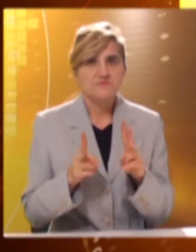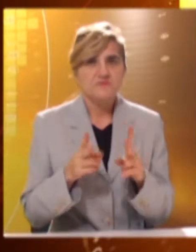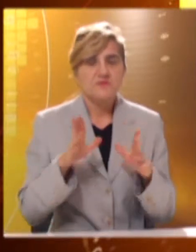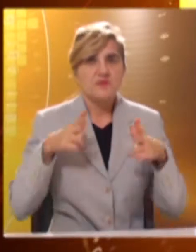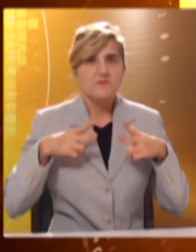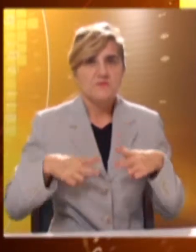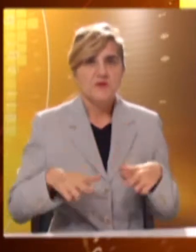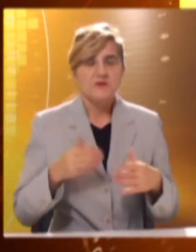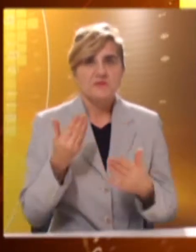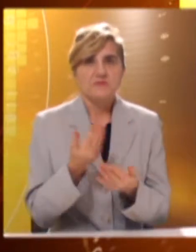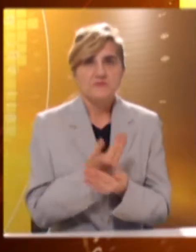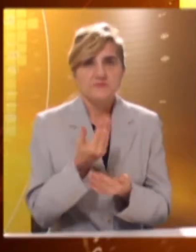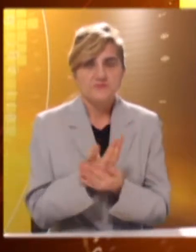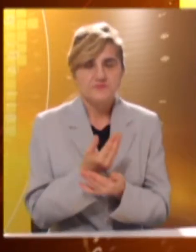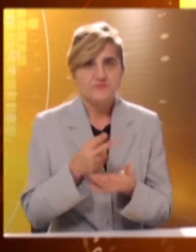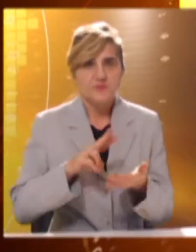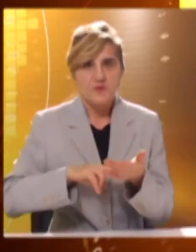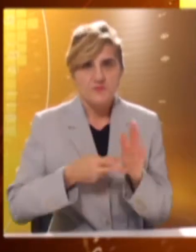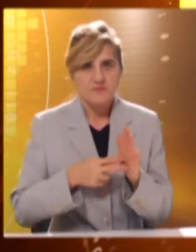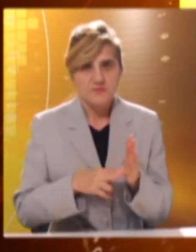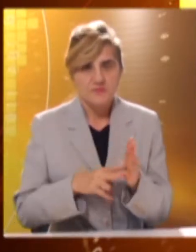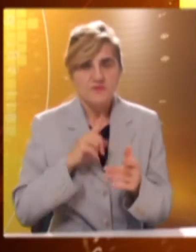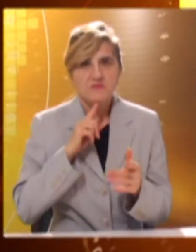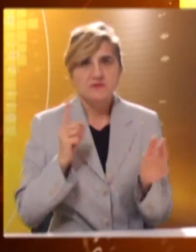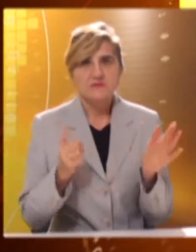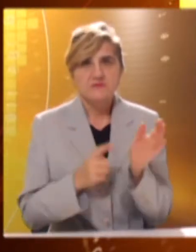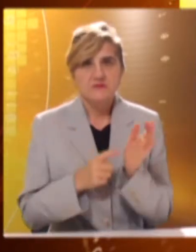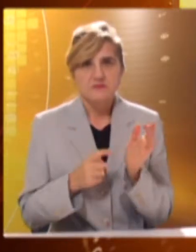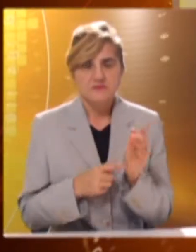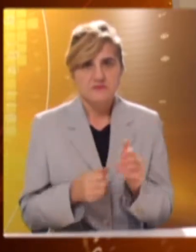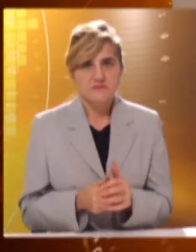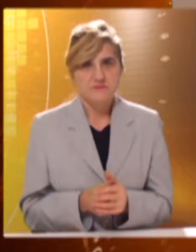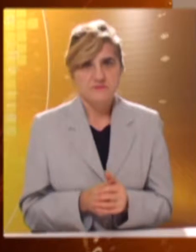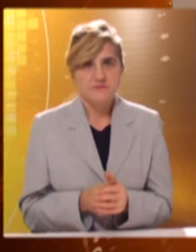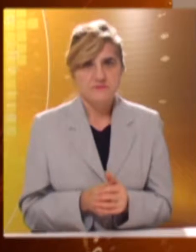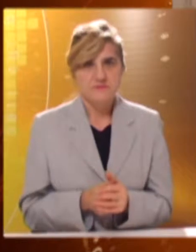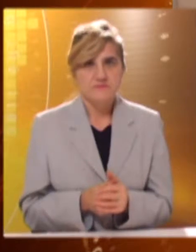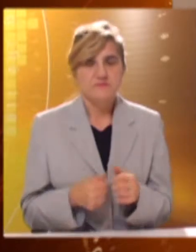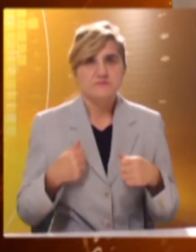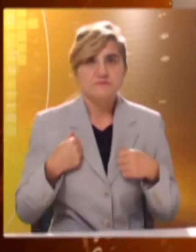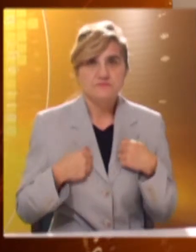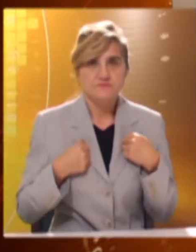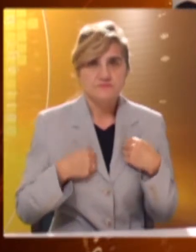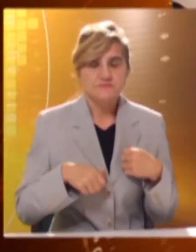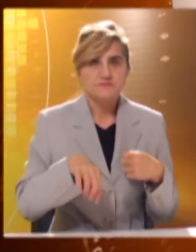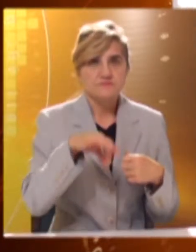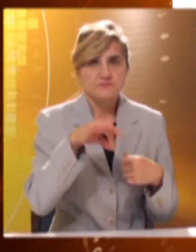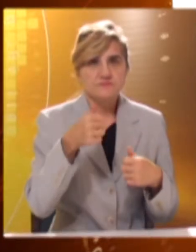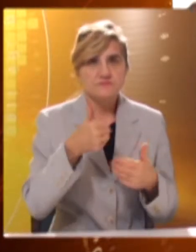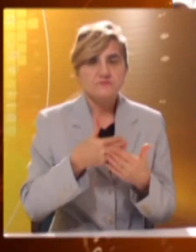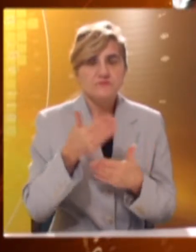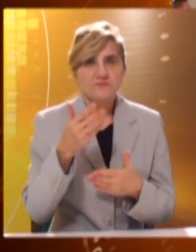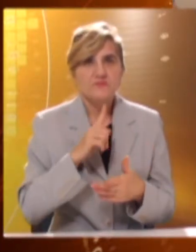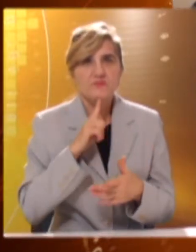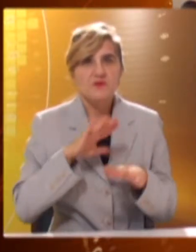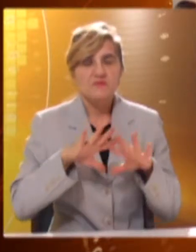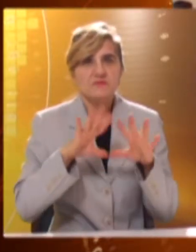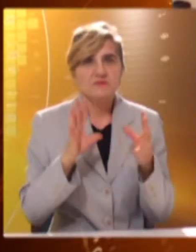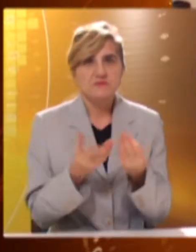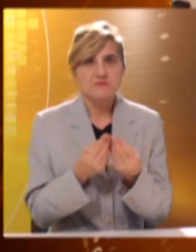sporova, grada Subotice, Unije poslodavaca i sindikata. Subotica je jedan od nekoliko gradova u kojima je u saradnji